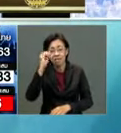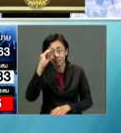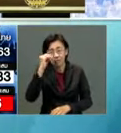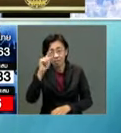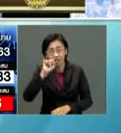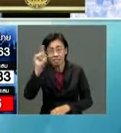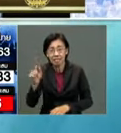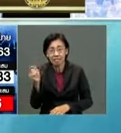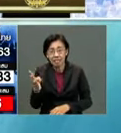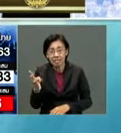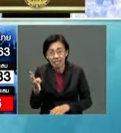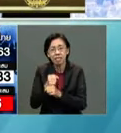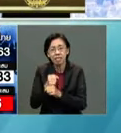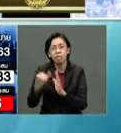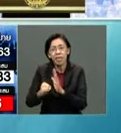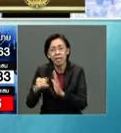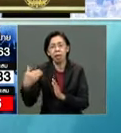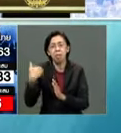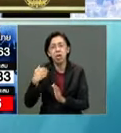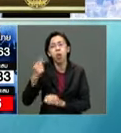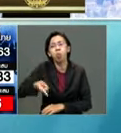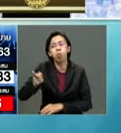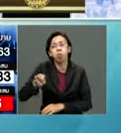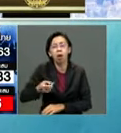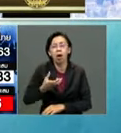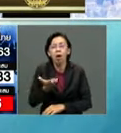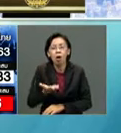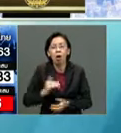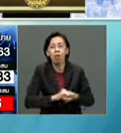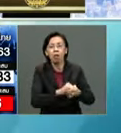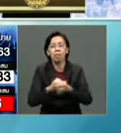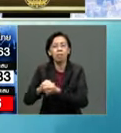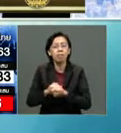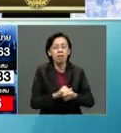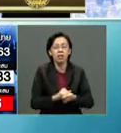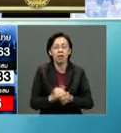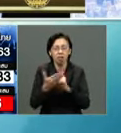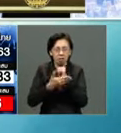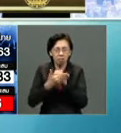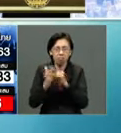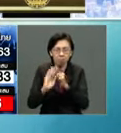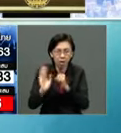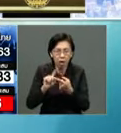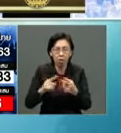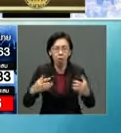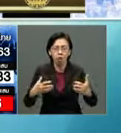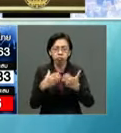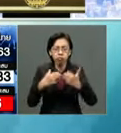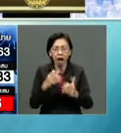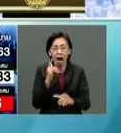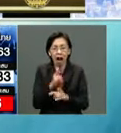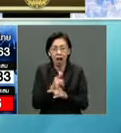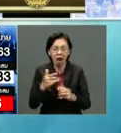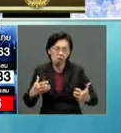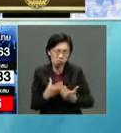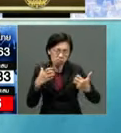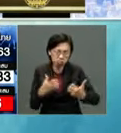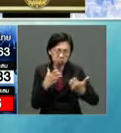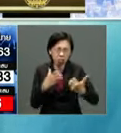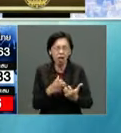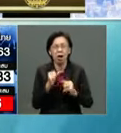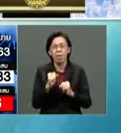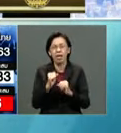ๆกันอยู่เหมือนเดิมนะครับก็ขอให้ทุกๆคนช่วยกันลดเรื่องของยาเสพติดหรือว่าตั้งวงกงเล่าอะไรทั้งหลายที่เราเคยว่ากันม